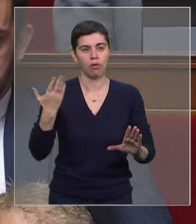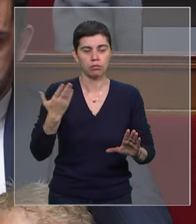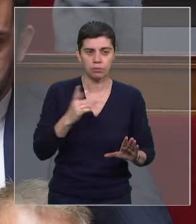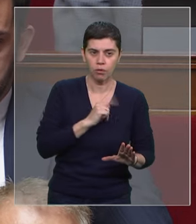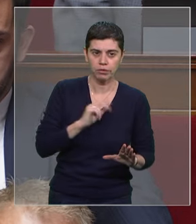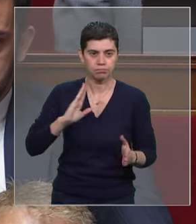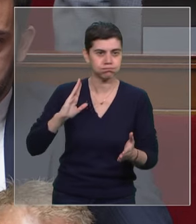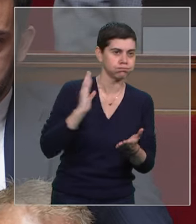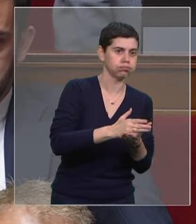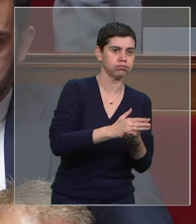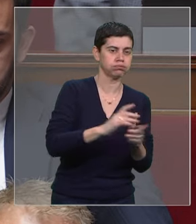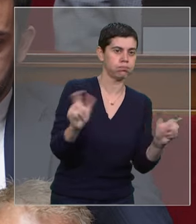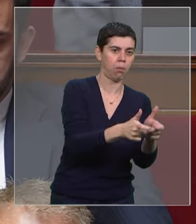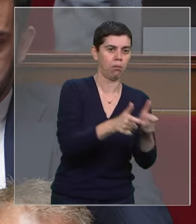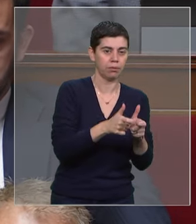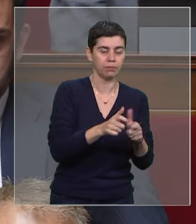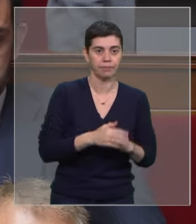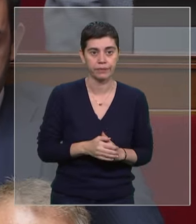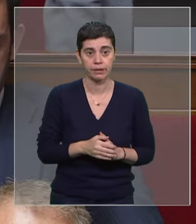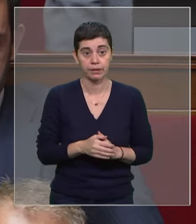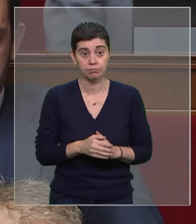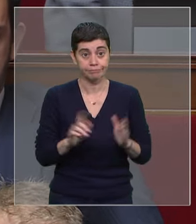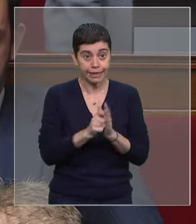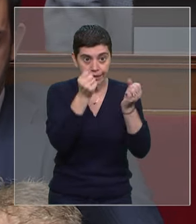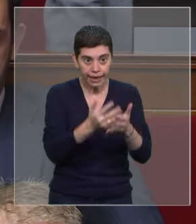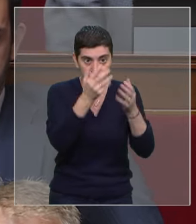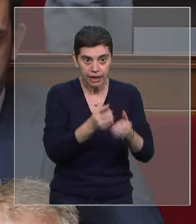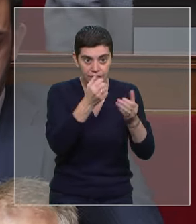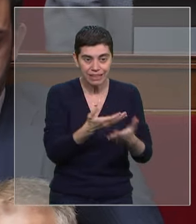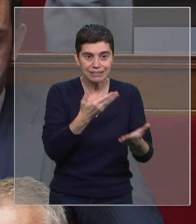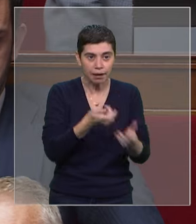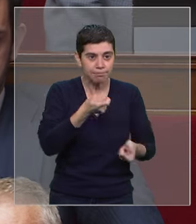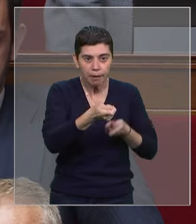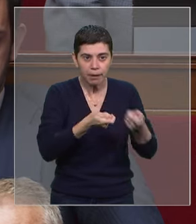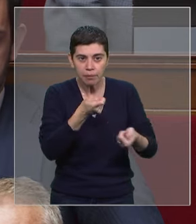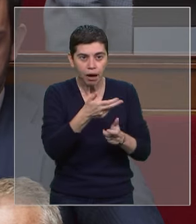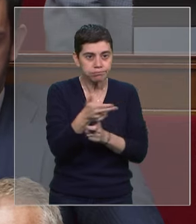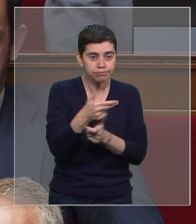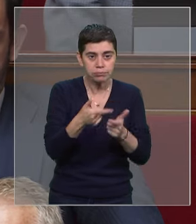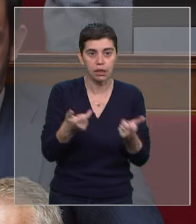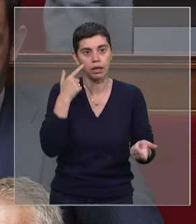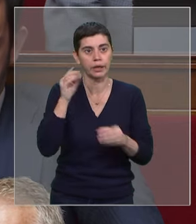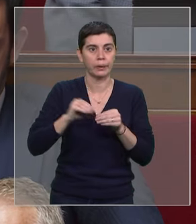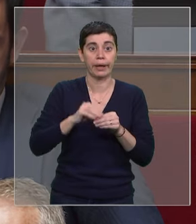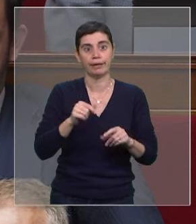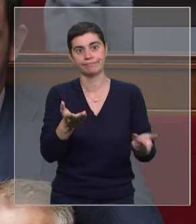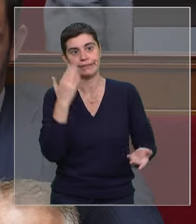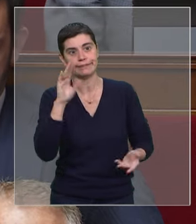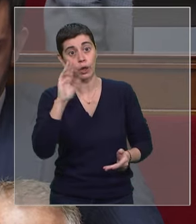forces de l'ordre. À chaque attaque, les mêmes questions. Car à chaque attaque, on découvre un auteur connu,